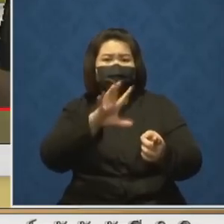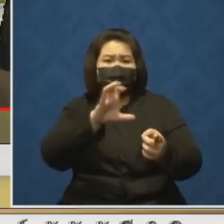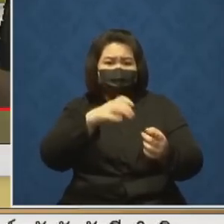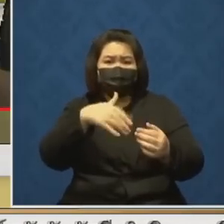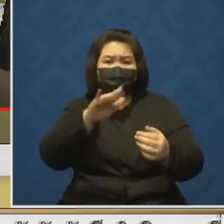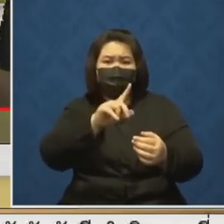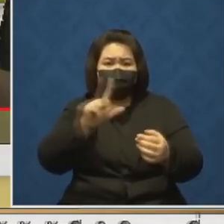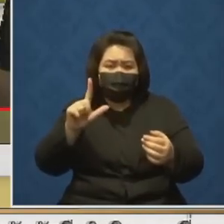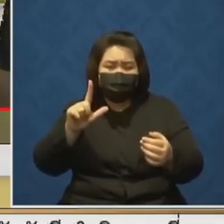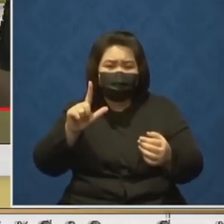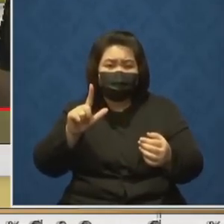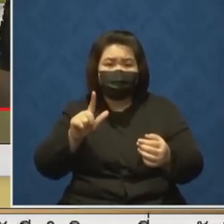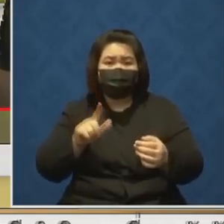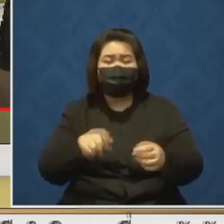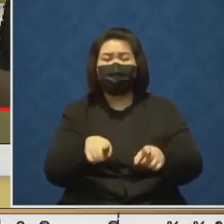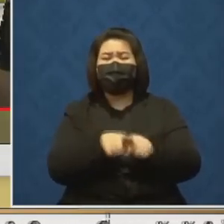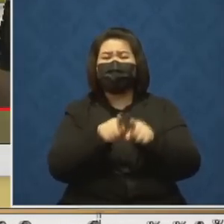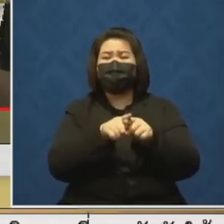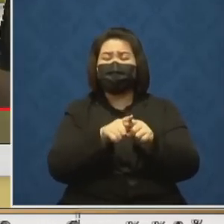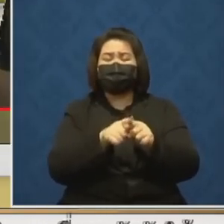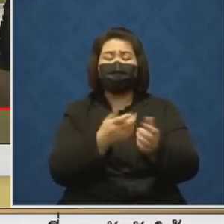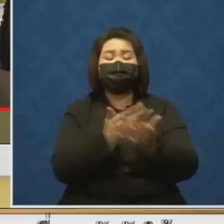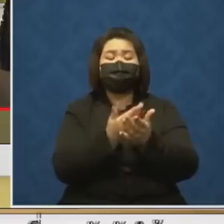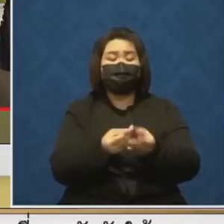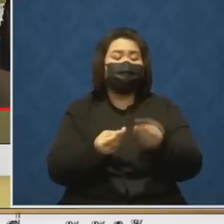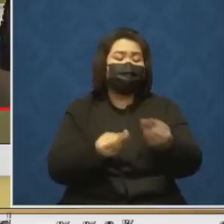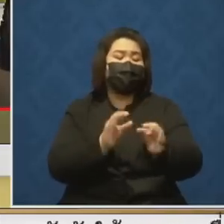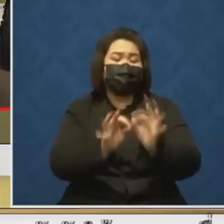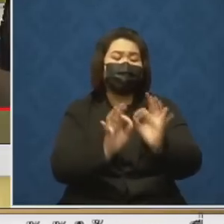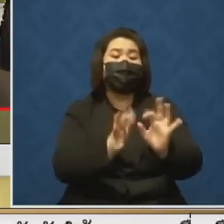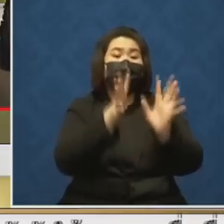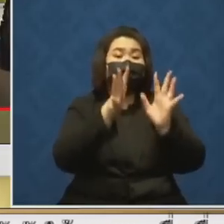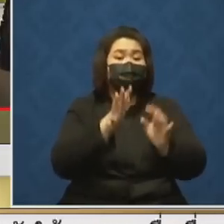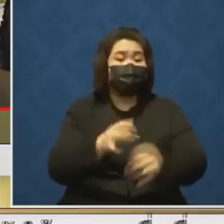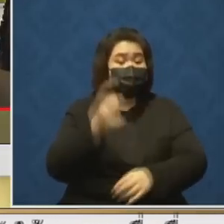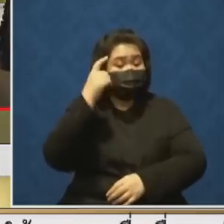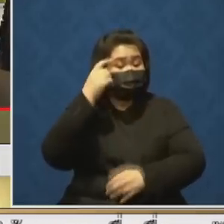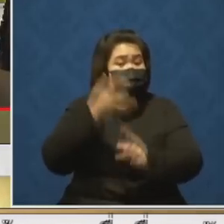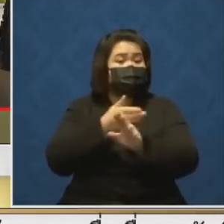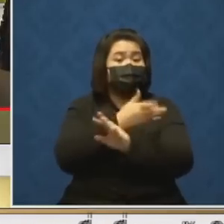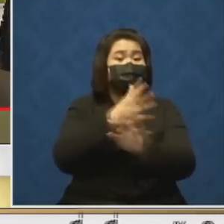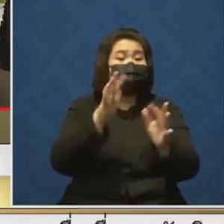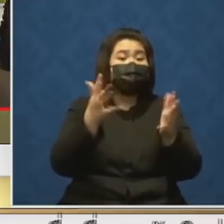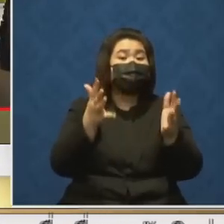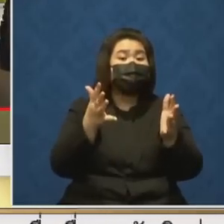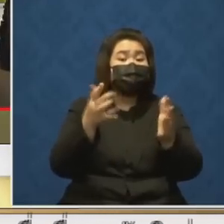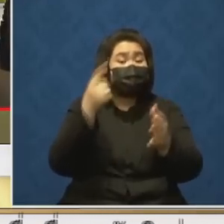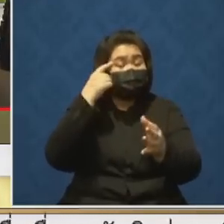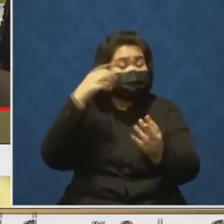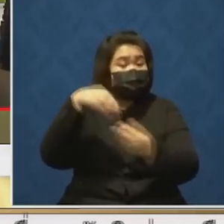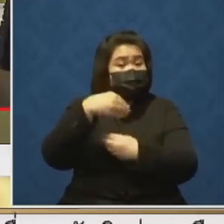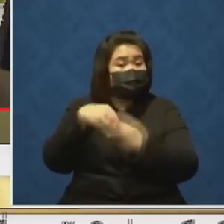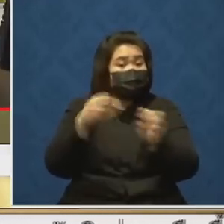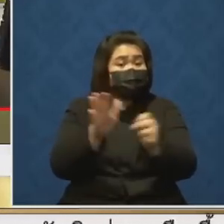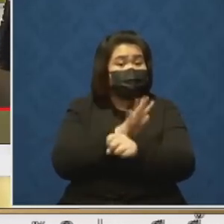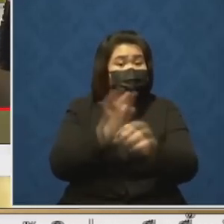ลานบาท เพาเงินเล่นกัน slogan--freeก่อน ,่สรางทำไมไมคิดให้ดีไม่คิดให้รบคอบห คร